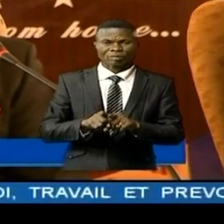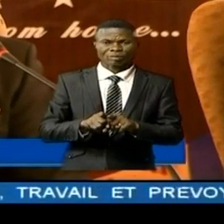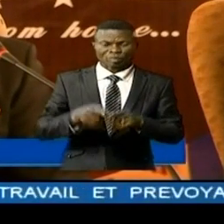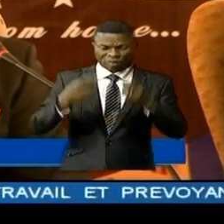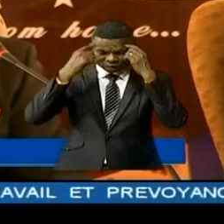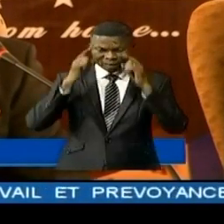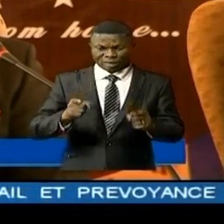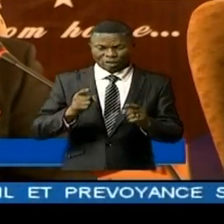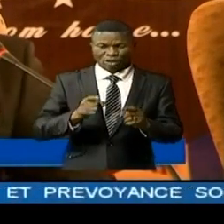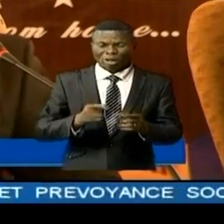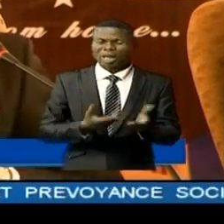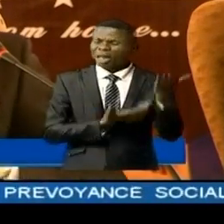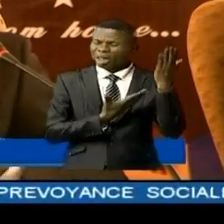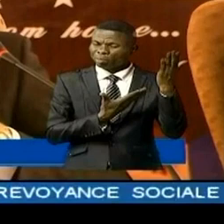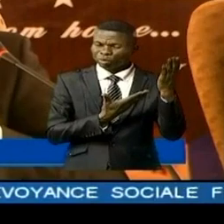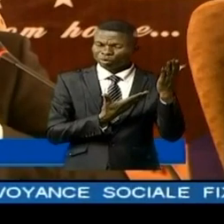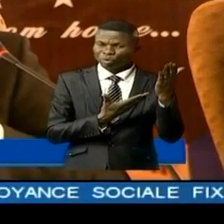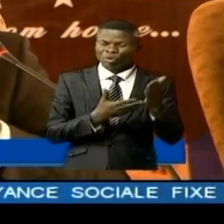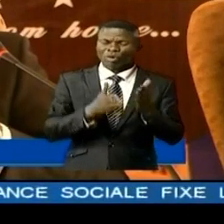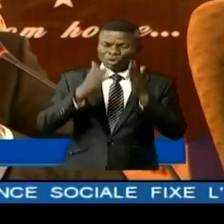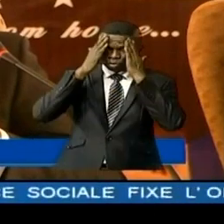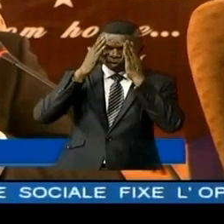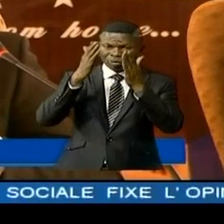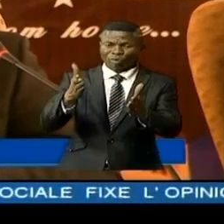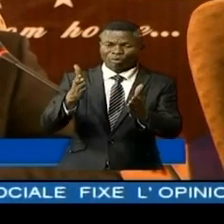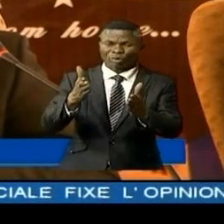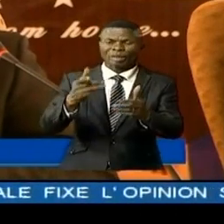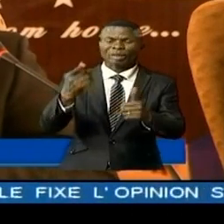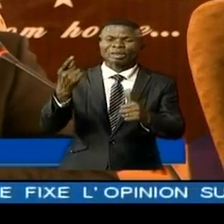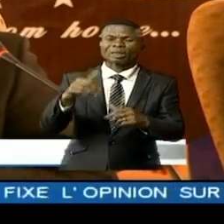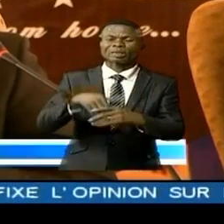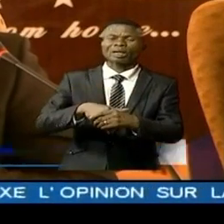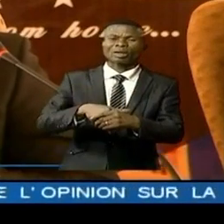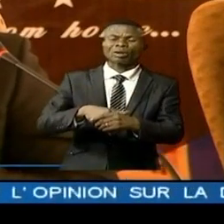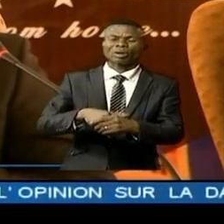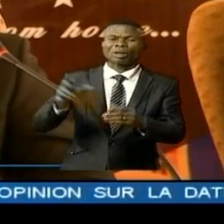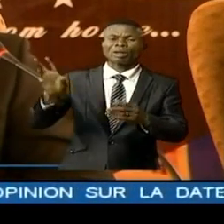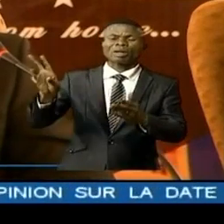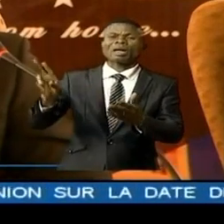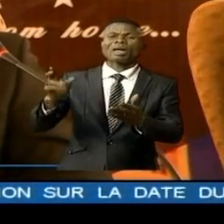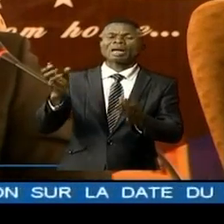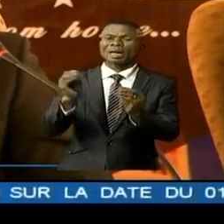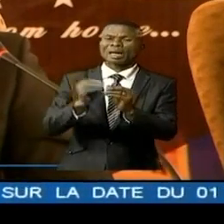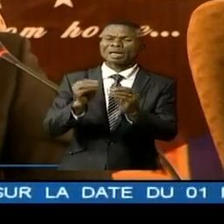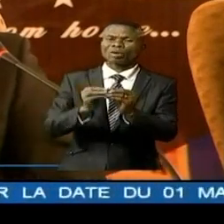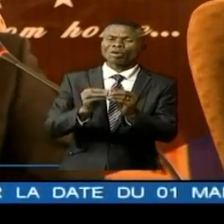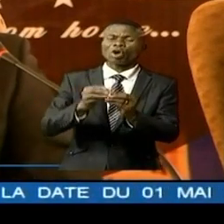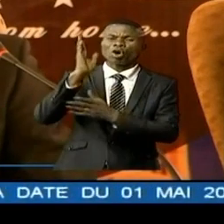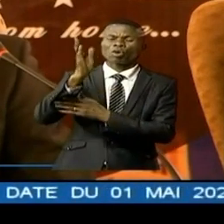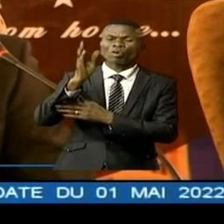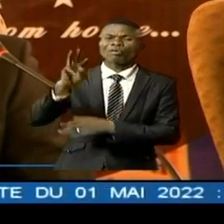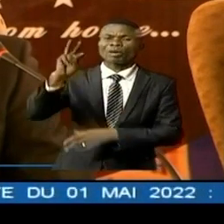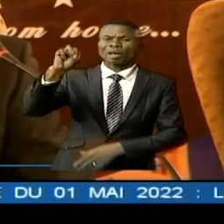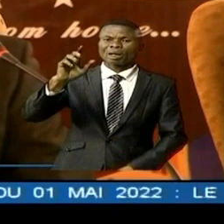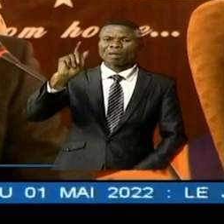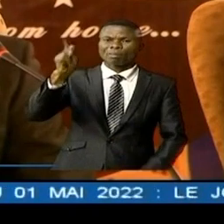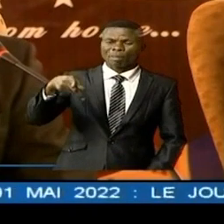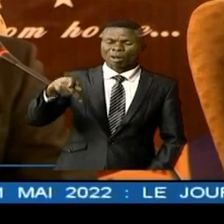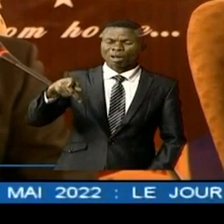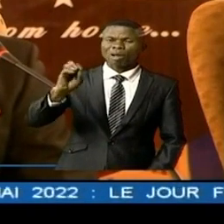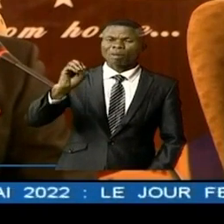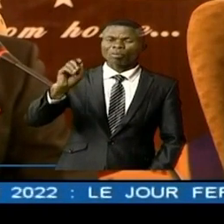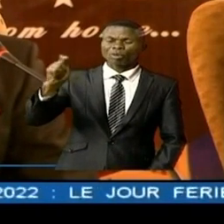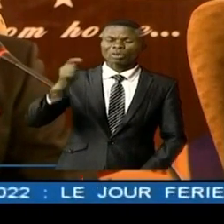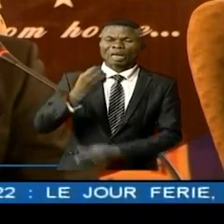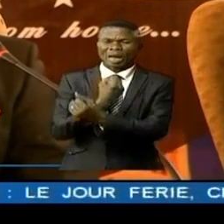judiciaires fondée sur le protocole de maputo en encourageant les respect des droits